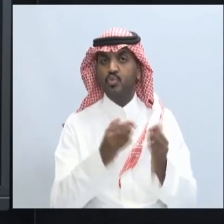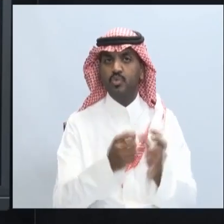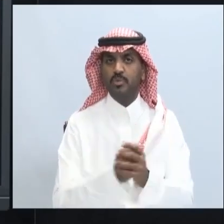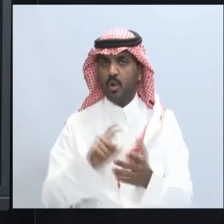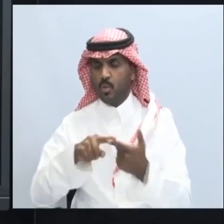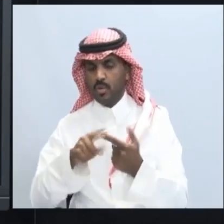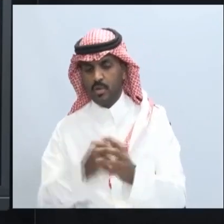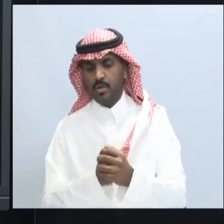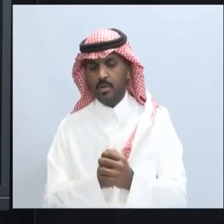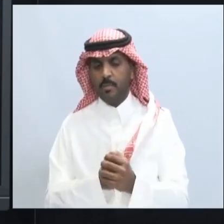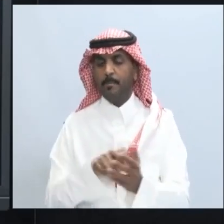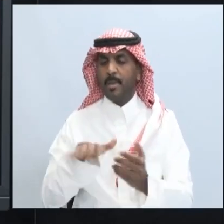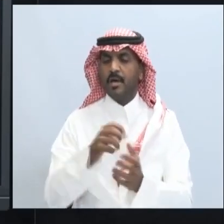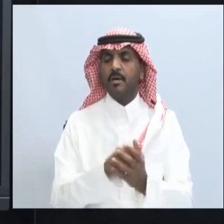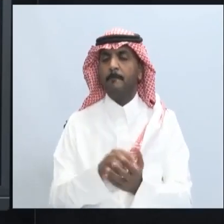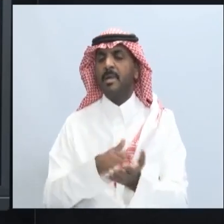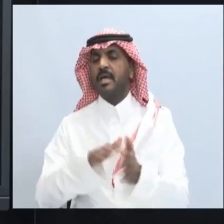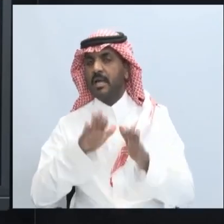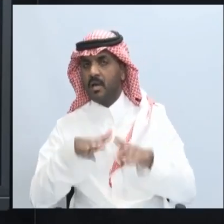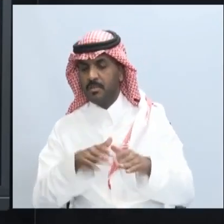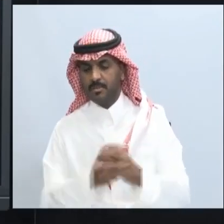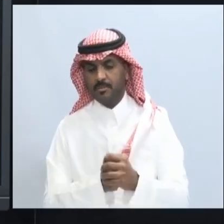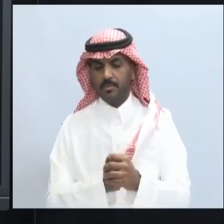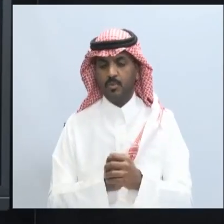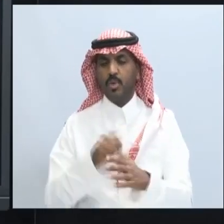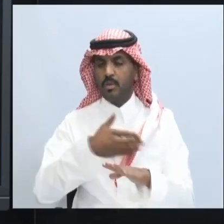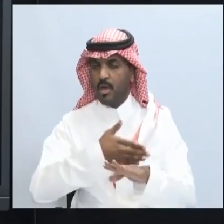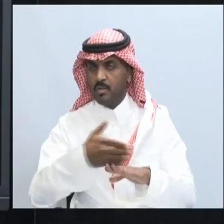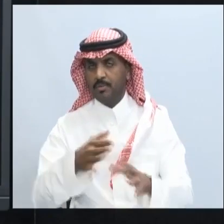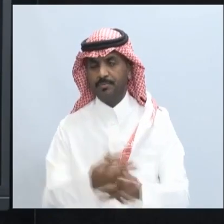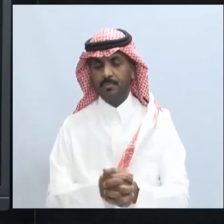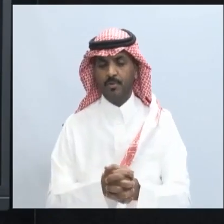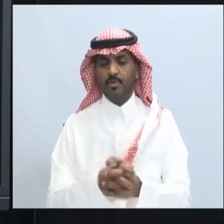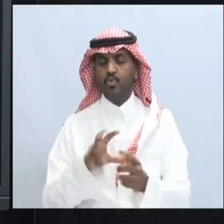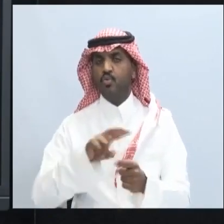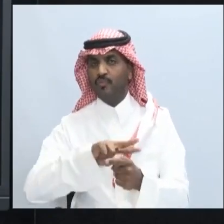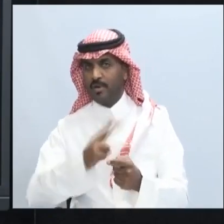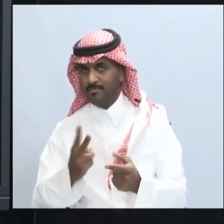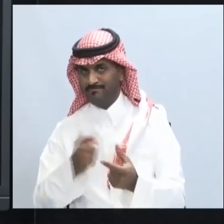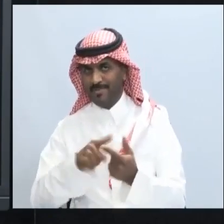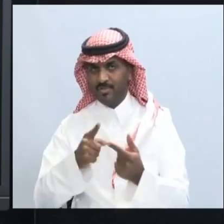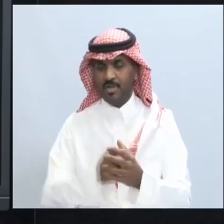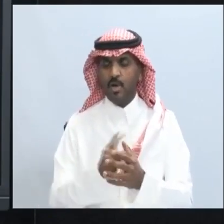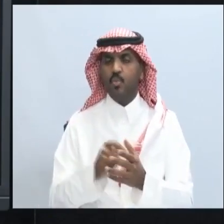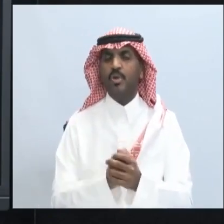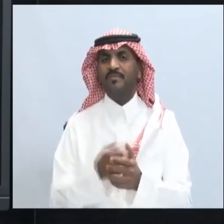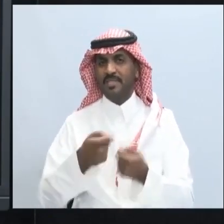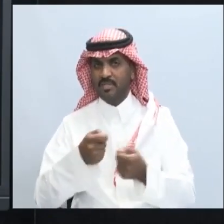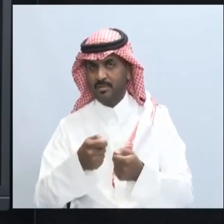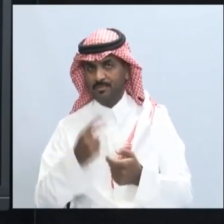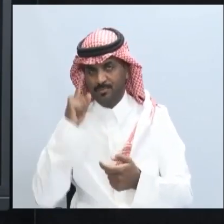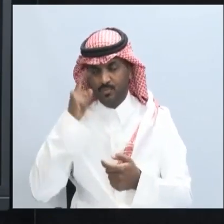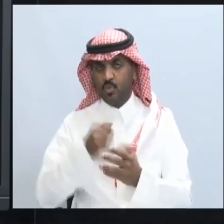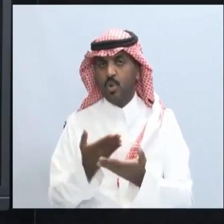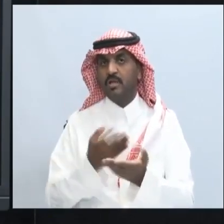العام الذي يحدد مكان اقامته المعتاده والدائمه فاذا يفرق بين الامرين اذا كانت في امور التجاريه فانه